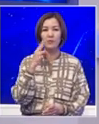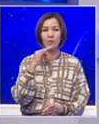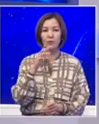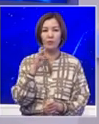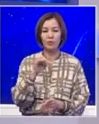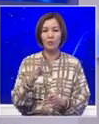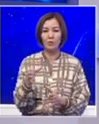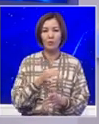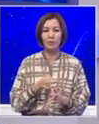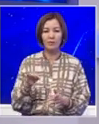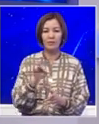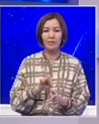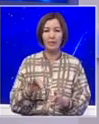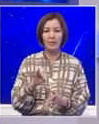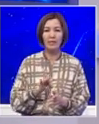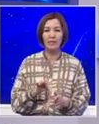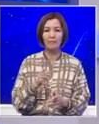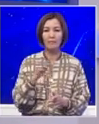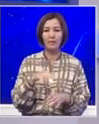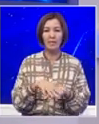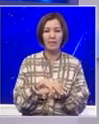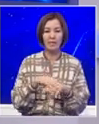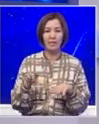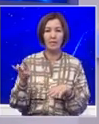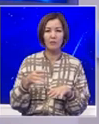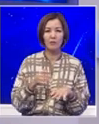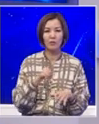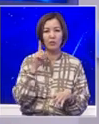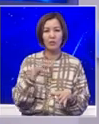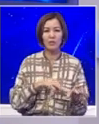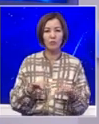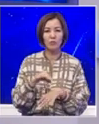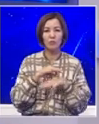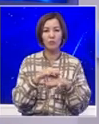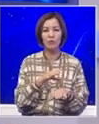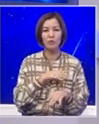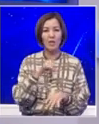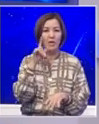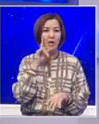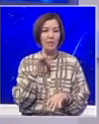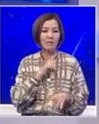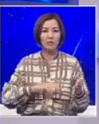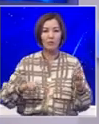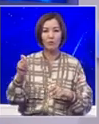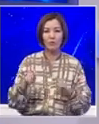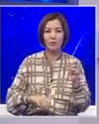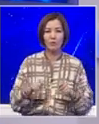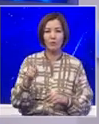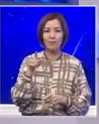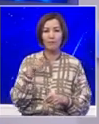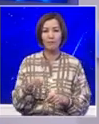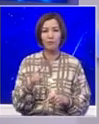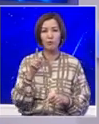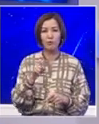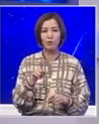Түркістан облысында тарихи ағартушылық бір ел республикалық жастар жобасы өтіп жатыр. Қазақстанның түкпір-түкпірінен жиналған